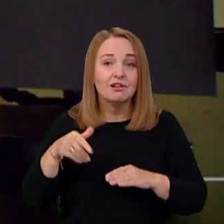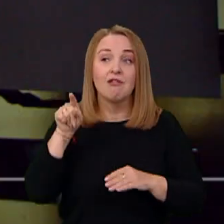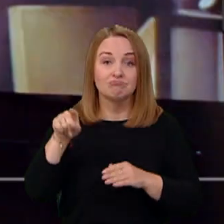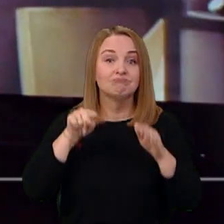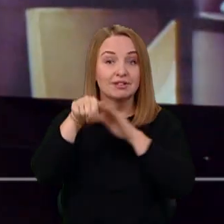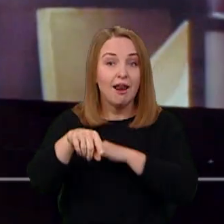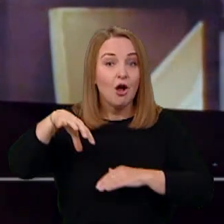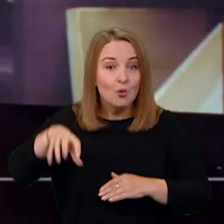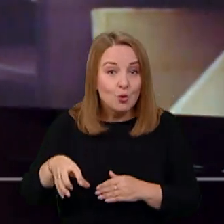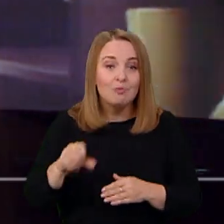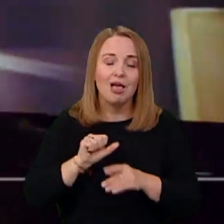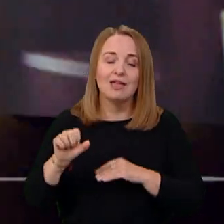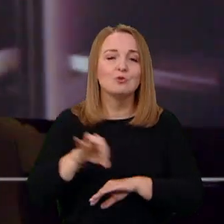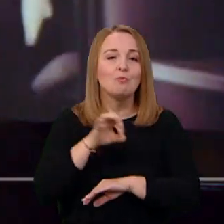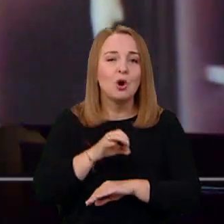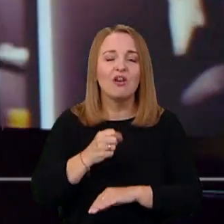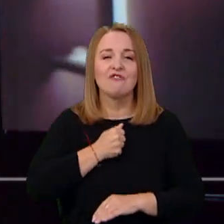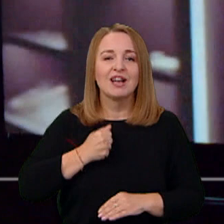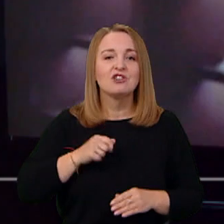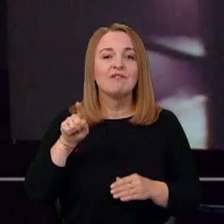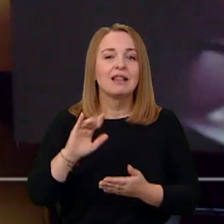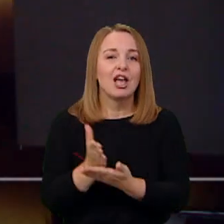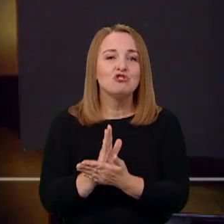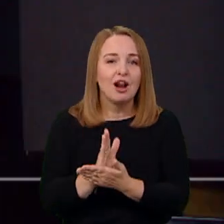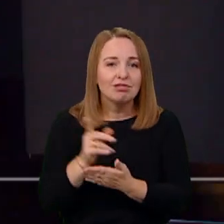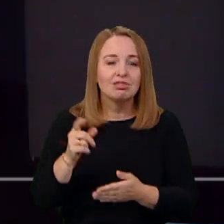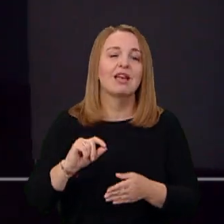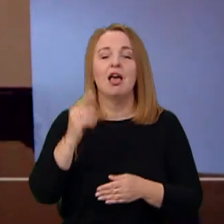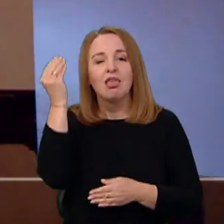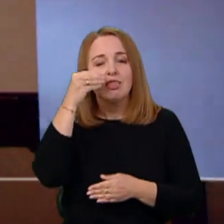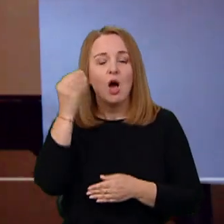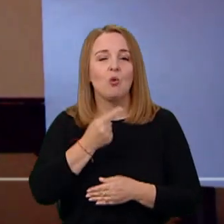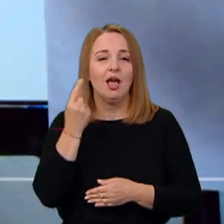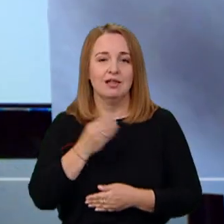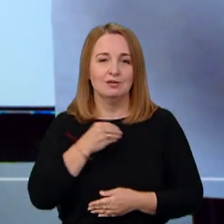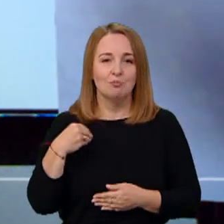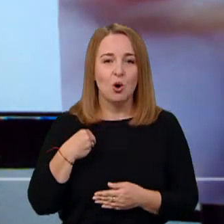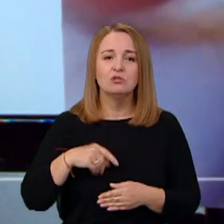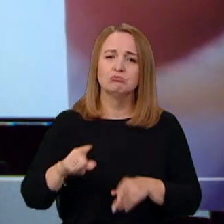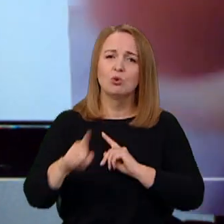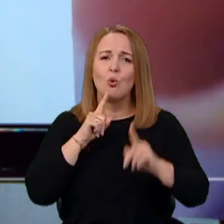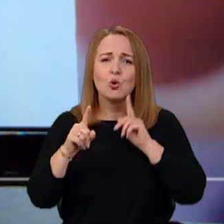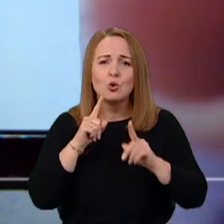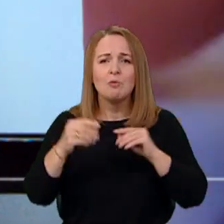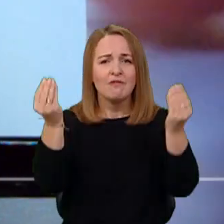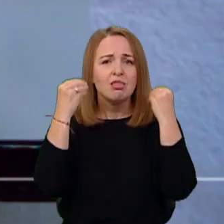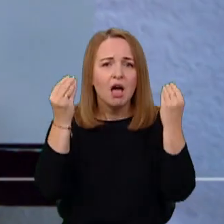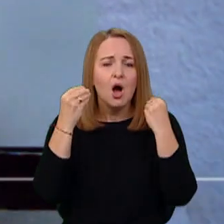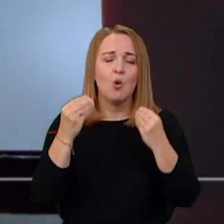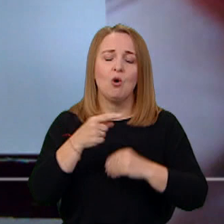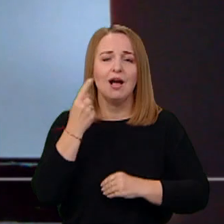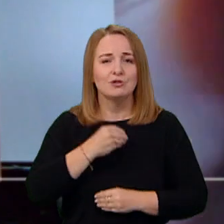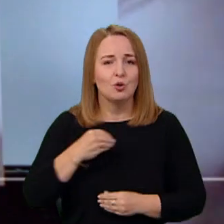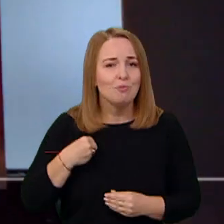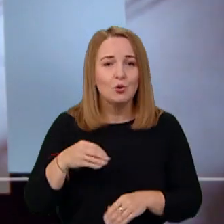projekt Warszawa dla średnio zaawansowanych. Zwiedzamy wystawę, rozmawiamy o eksponatach, a jednocześnie uczymy się języka polskiego. Projekt jest